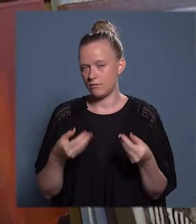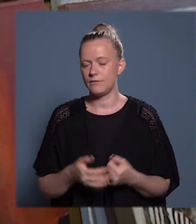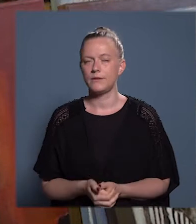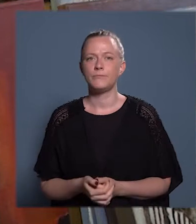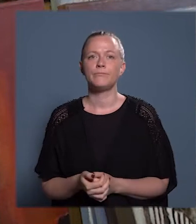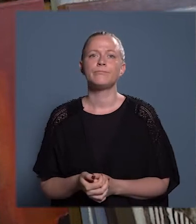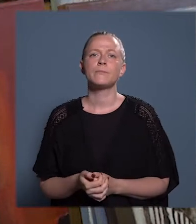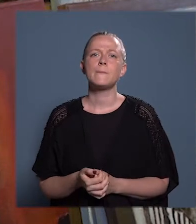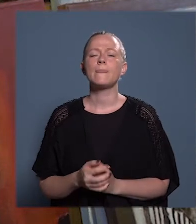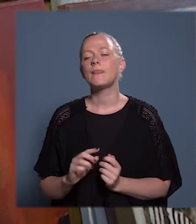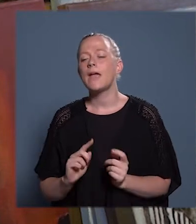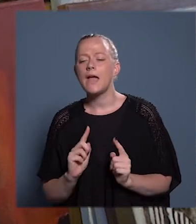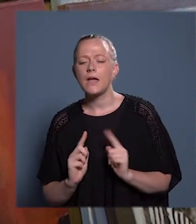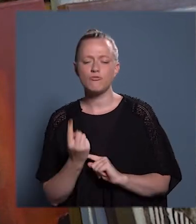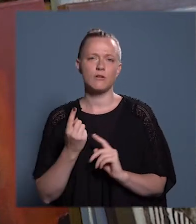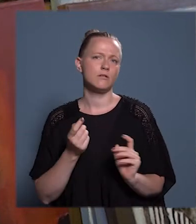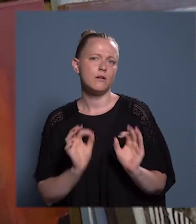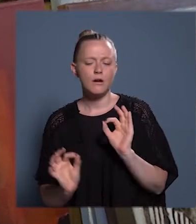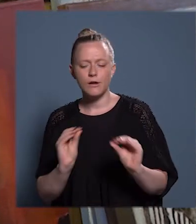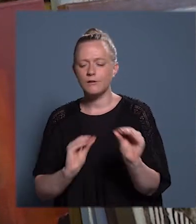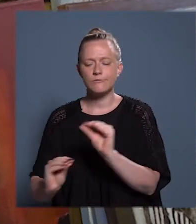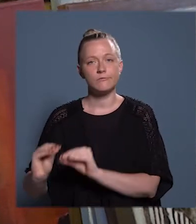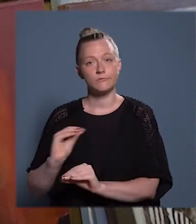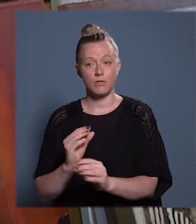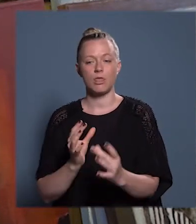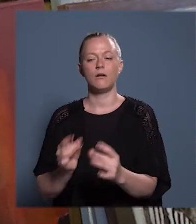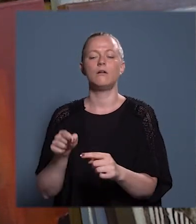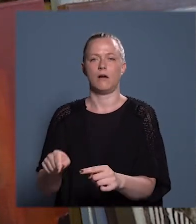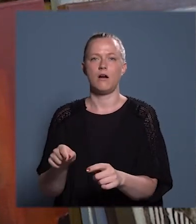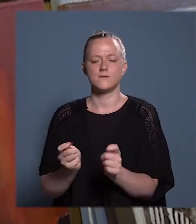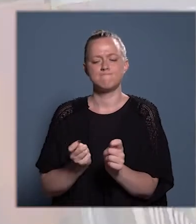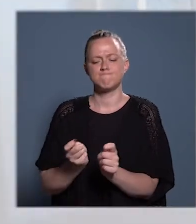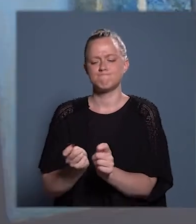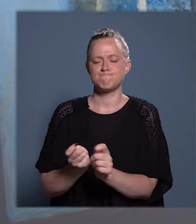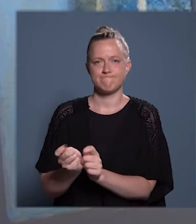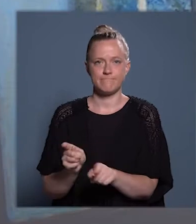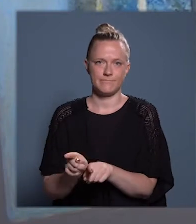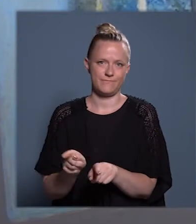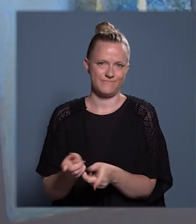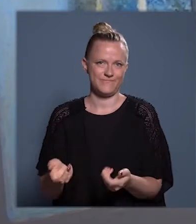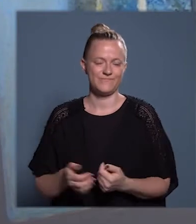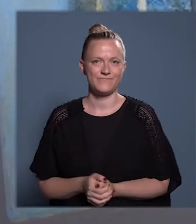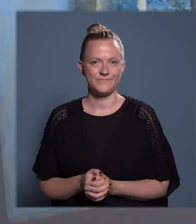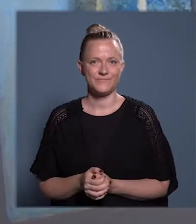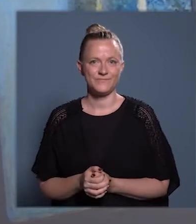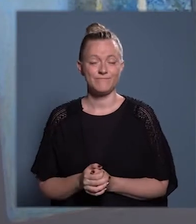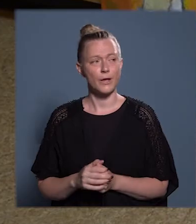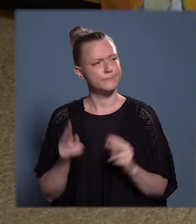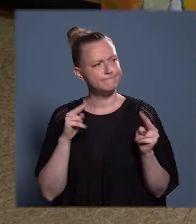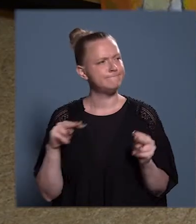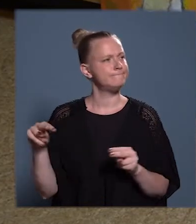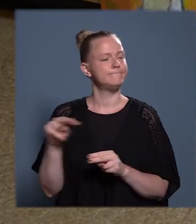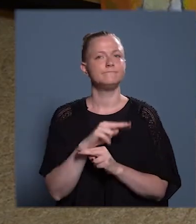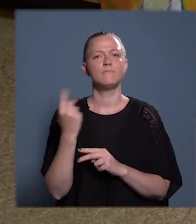az esetlegességet megfogom és megzabolázom szinte. Ahogy itt körbenéztem a szobában,